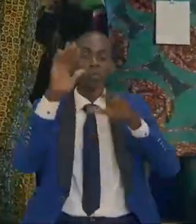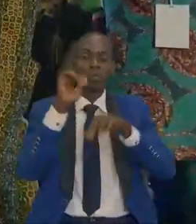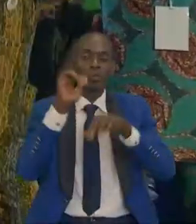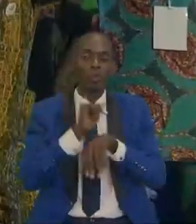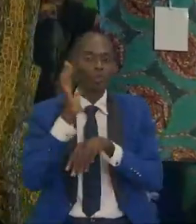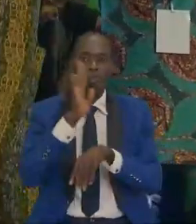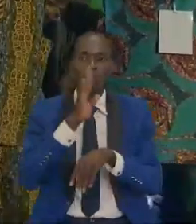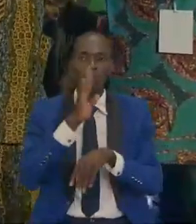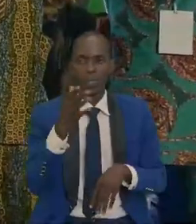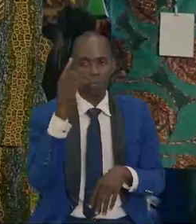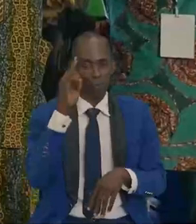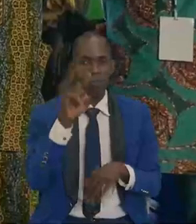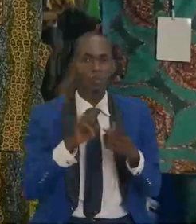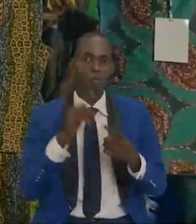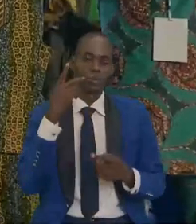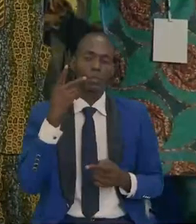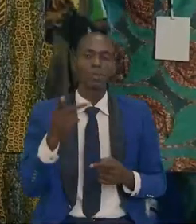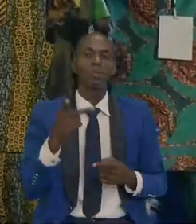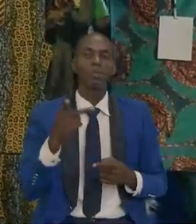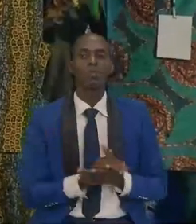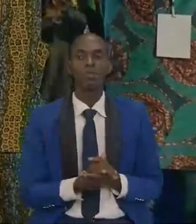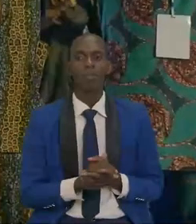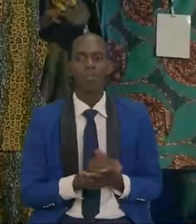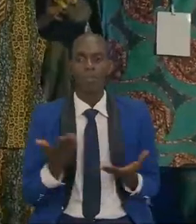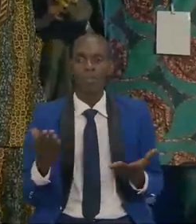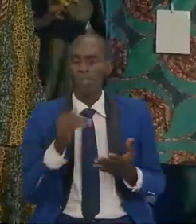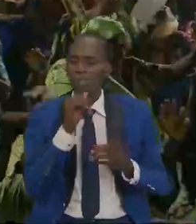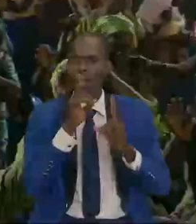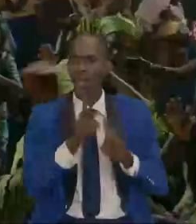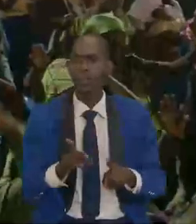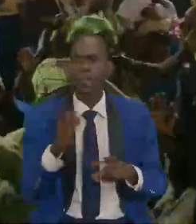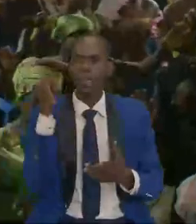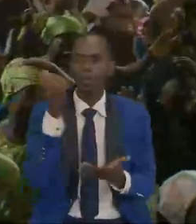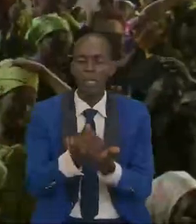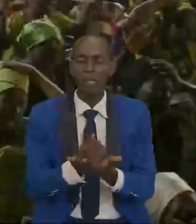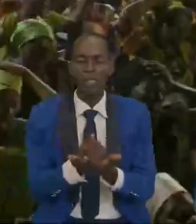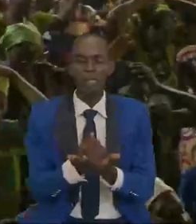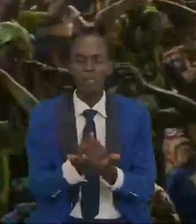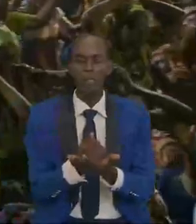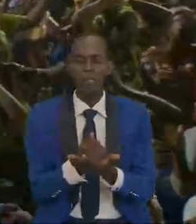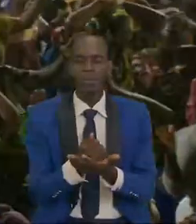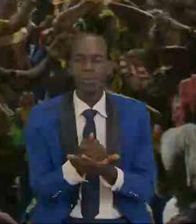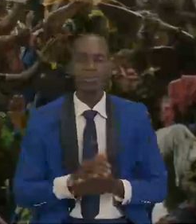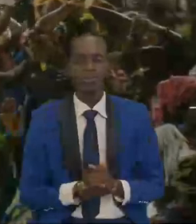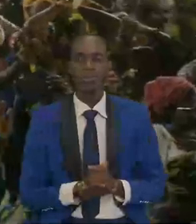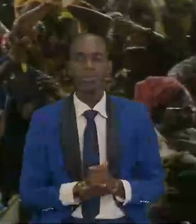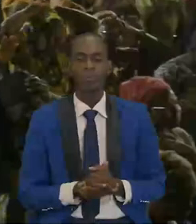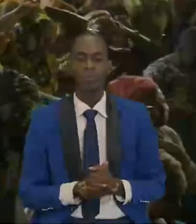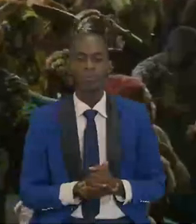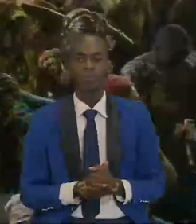miracle, ce sera là pour vous avoir. Je n'ai pas entendu